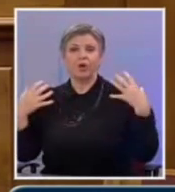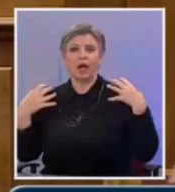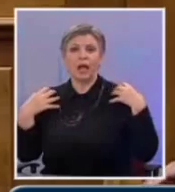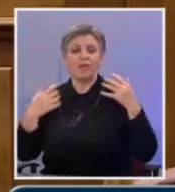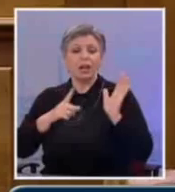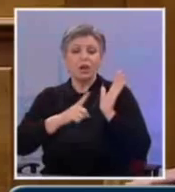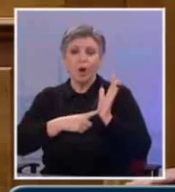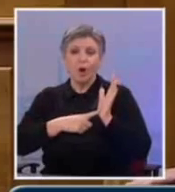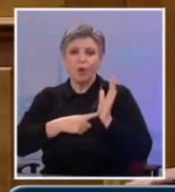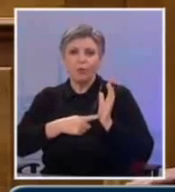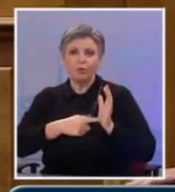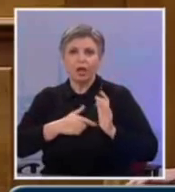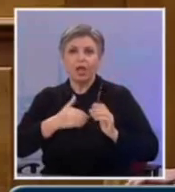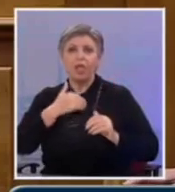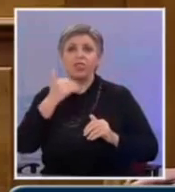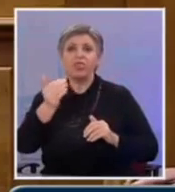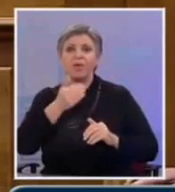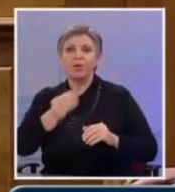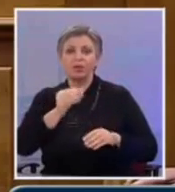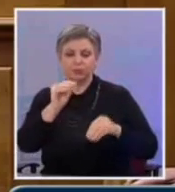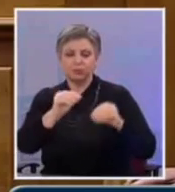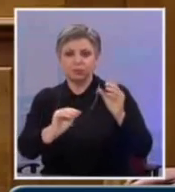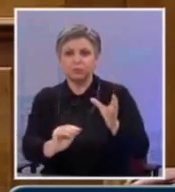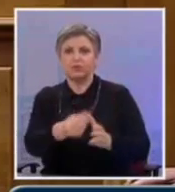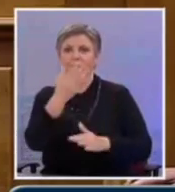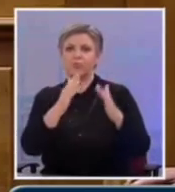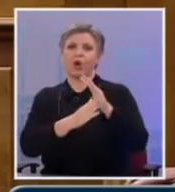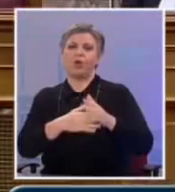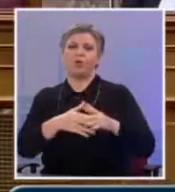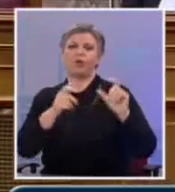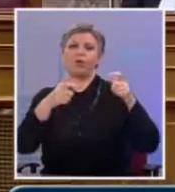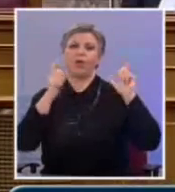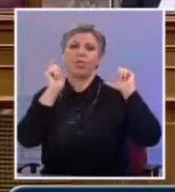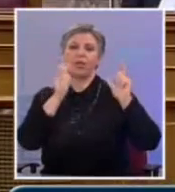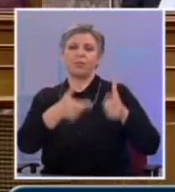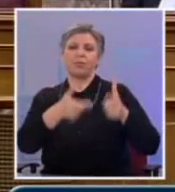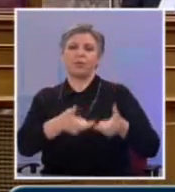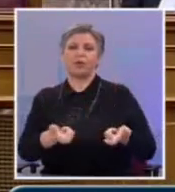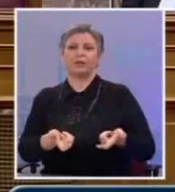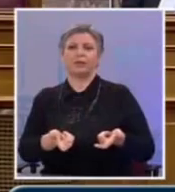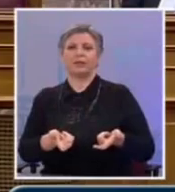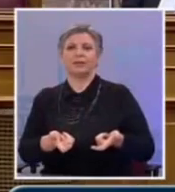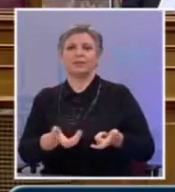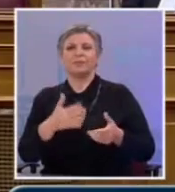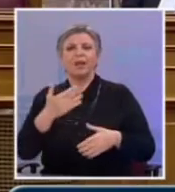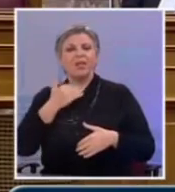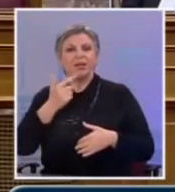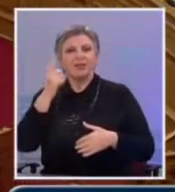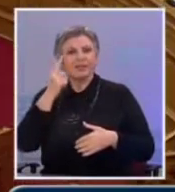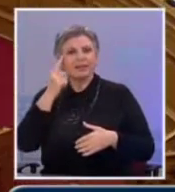εκλέξει πρόεδρος της δημοκρατίας. Συνεπώς, τι ακριβώς ισχυρίζεστε